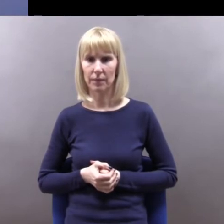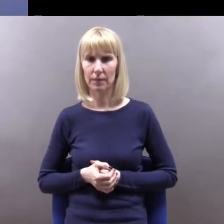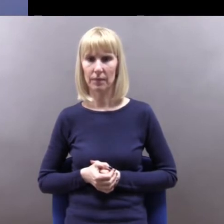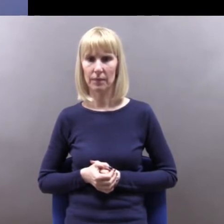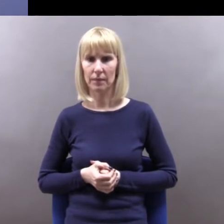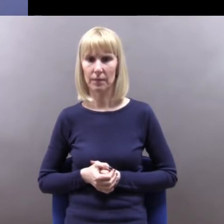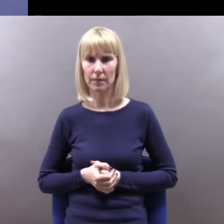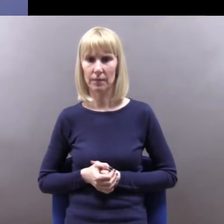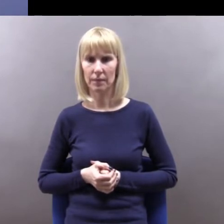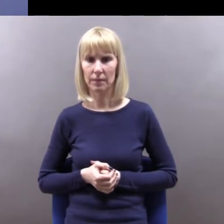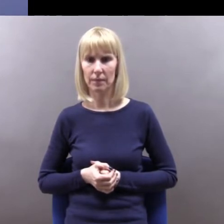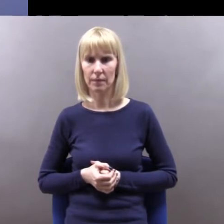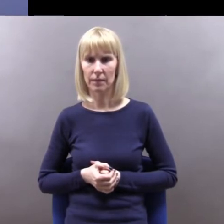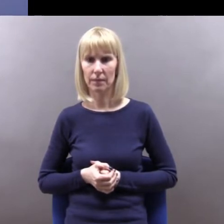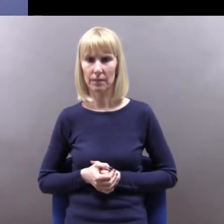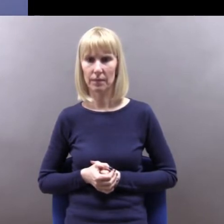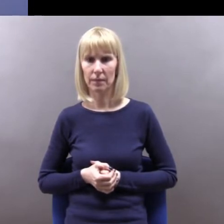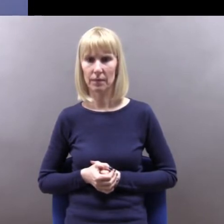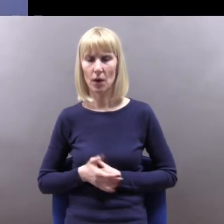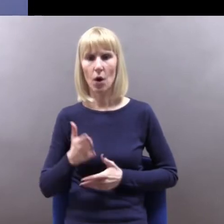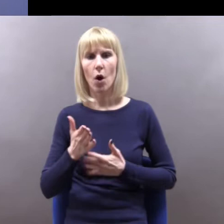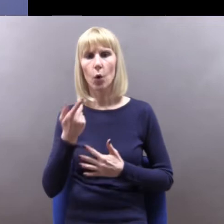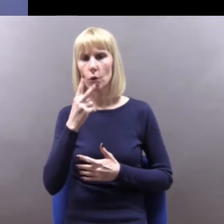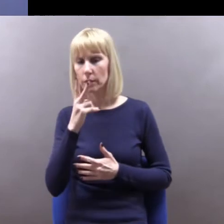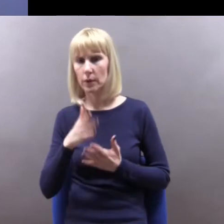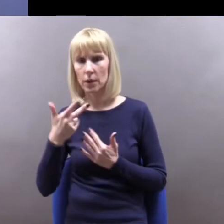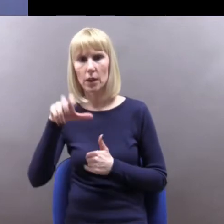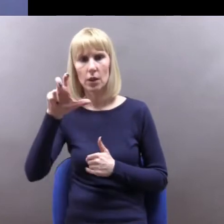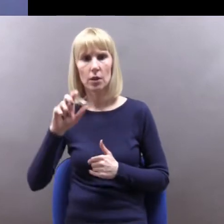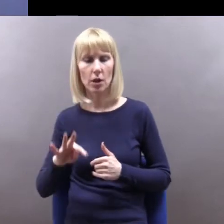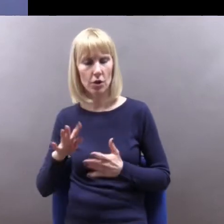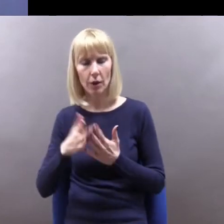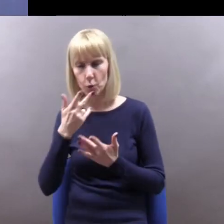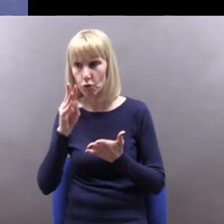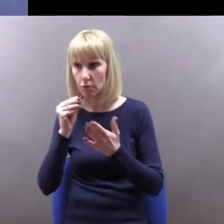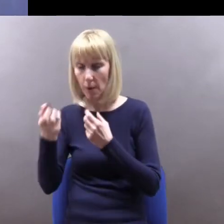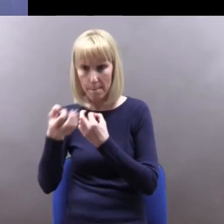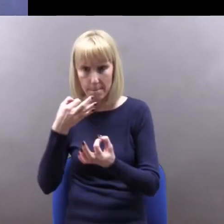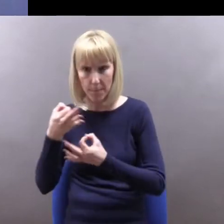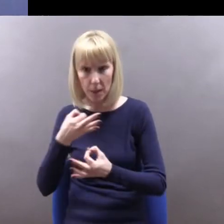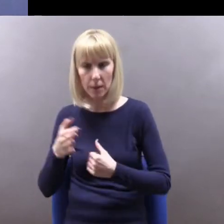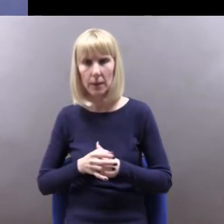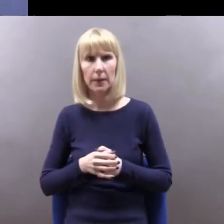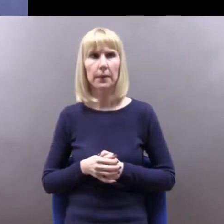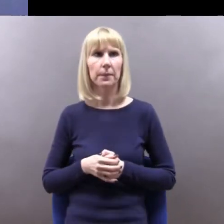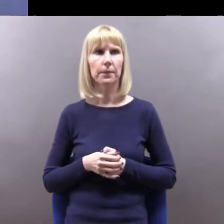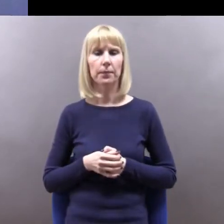temat, to jest dojściowy, też tutaj już nasz czat zaczyna ożywać bardzo